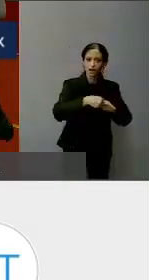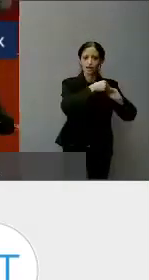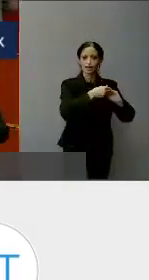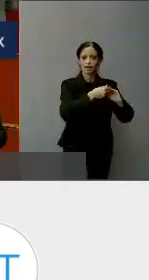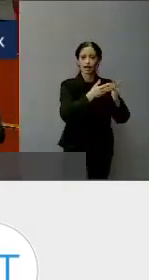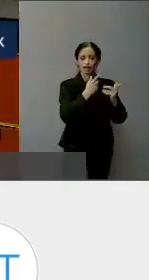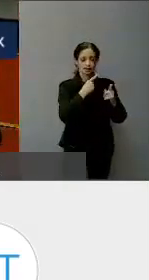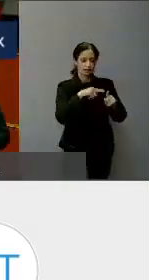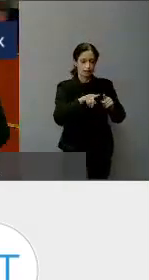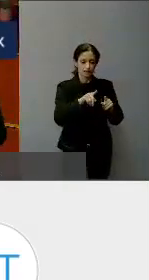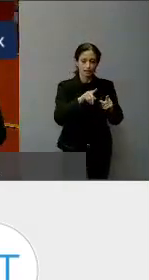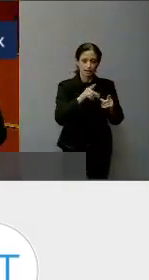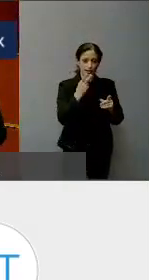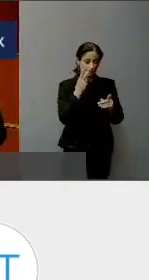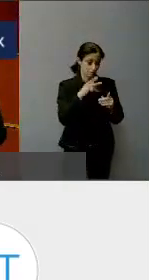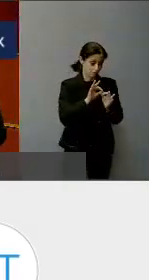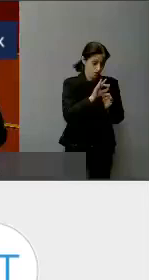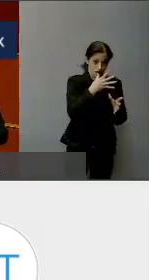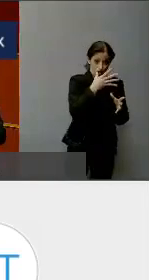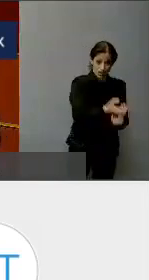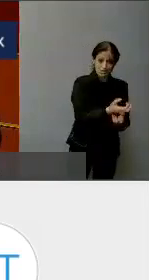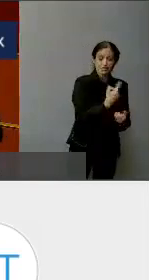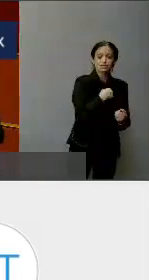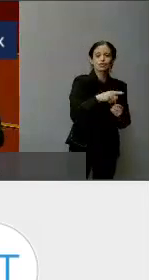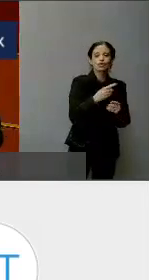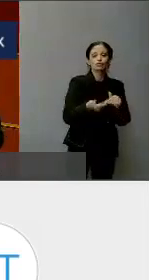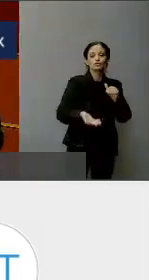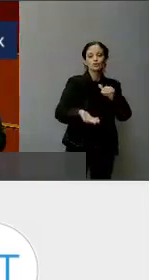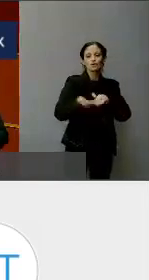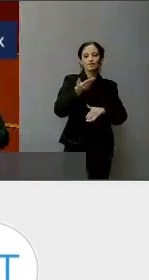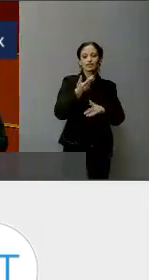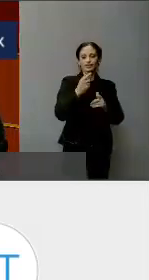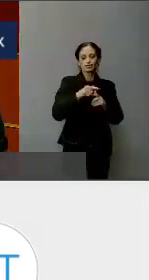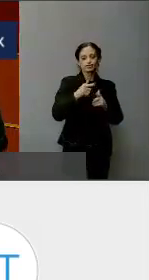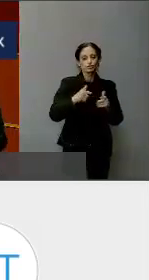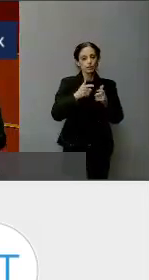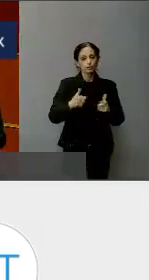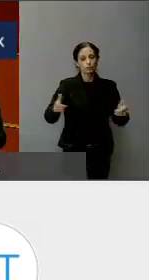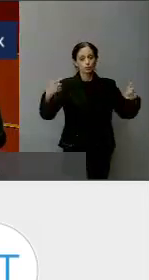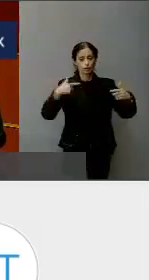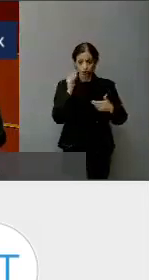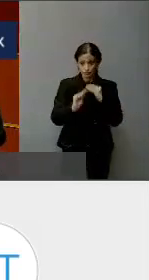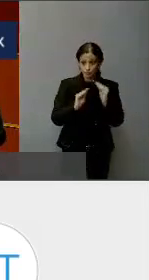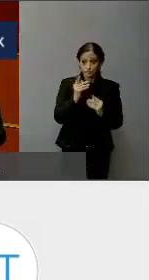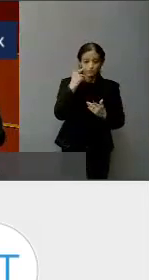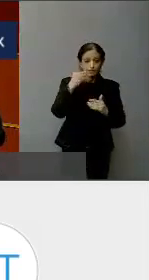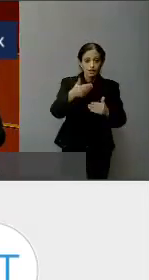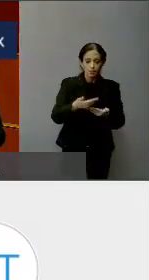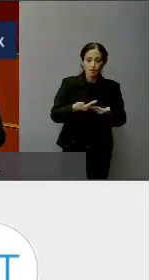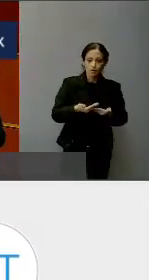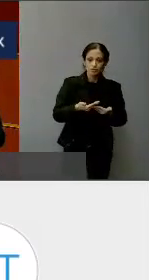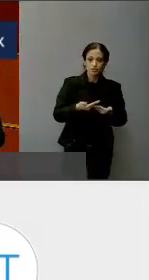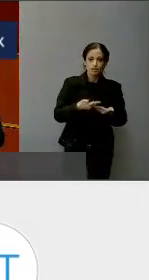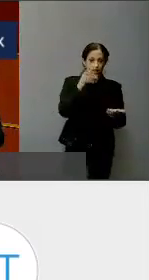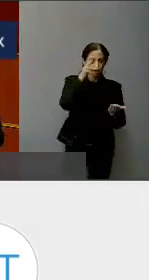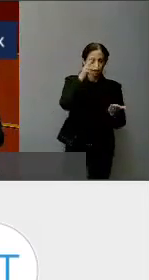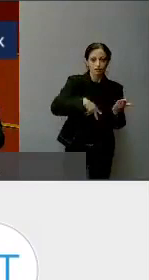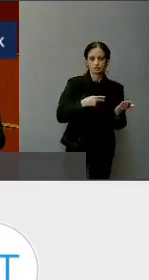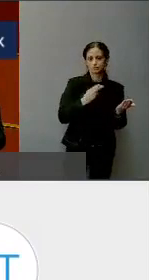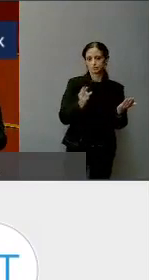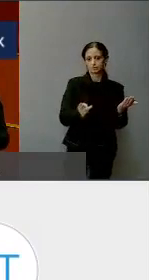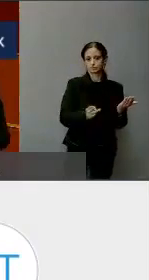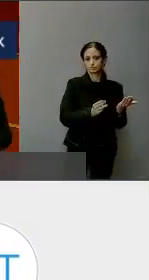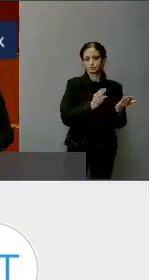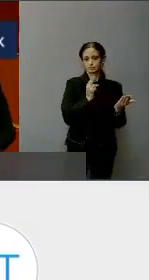scoping e gli allegati presentati da soprintendenze sulla modalità non c'è stato verso quello che vediamo oggi non essere una